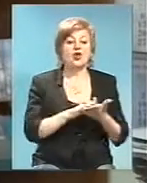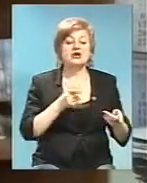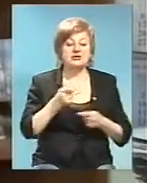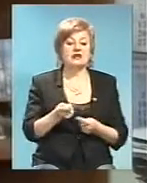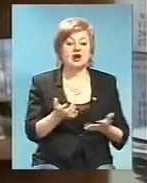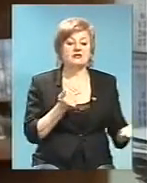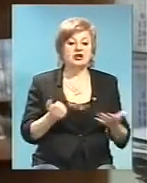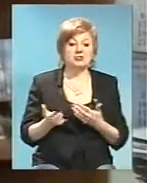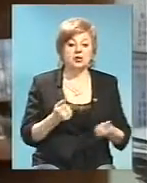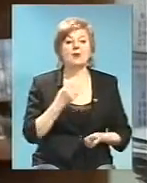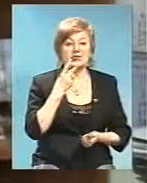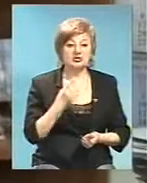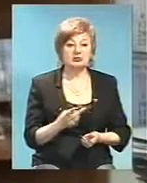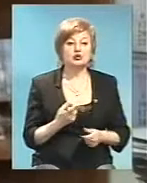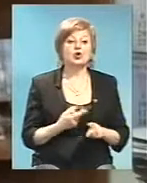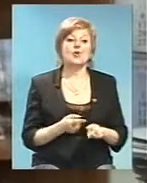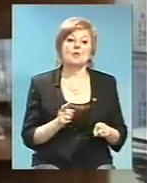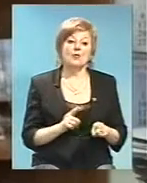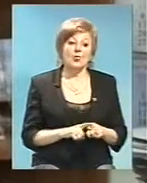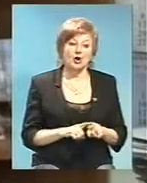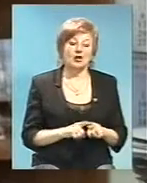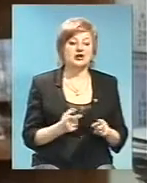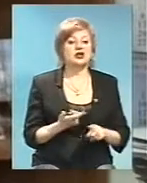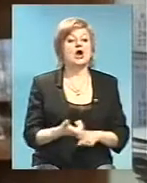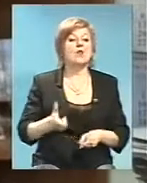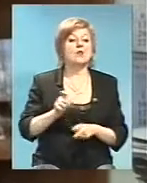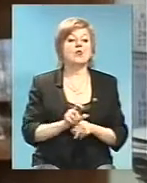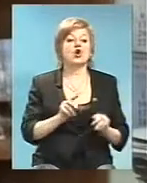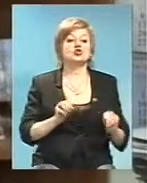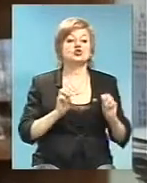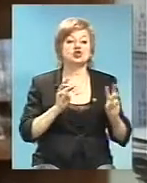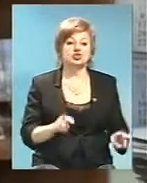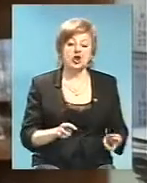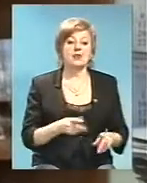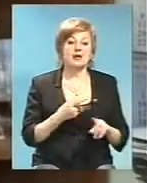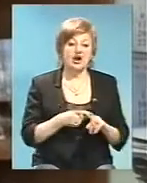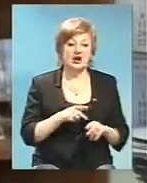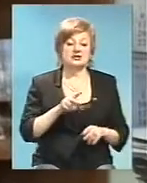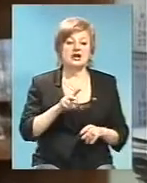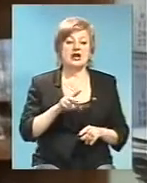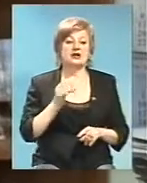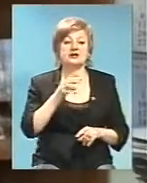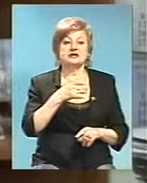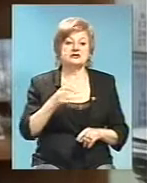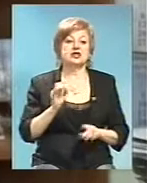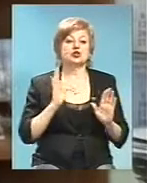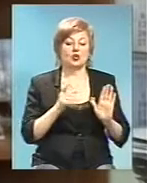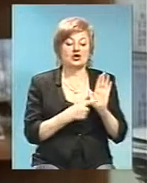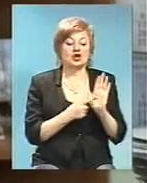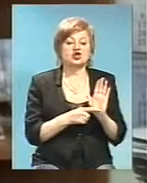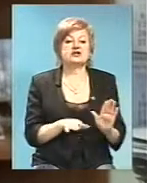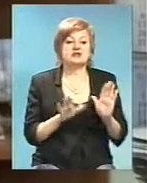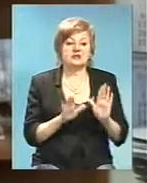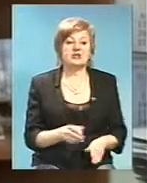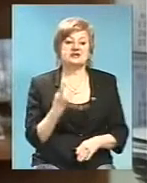подивимось. Тому це значно більше, ніж ті місця, які ми маємо, бо в нас тільки 60 місць,